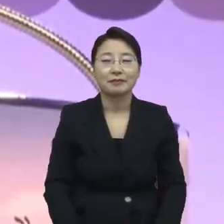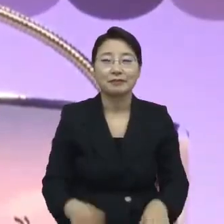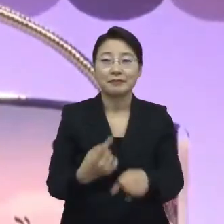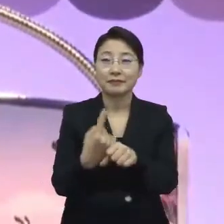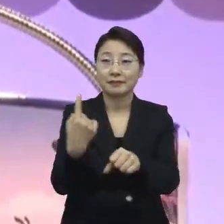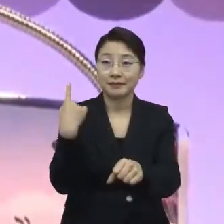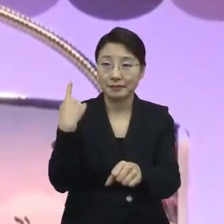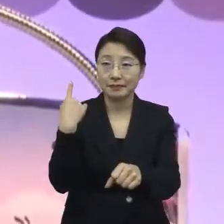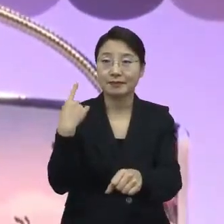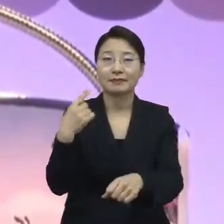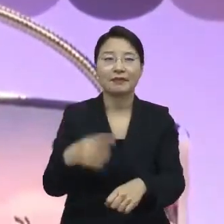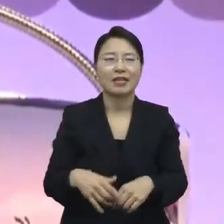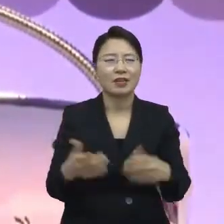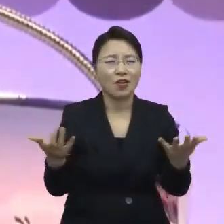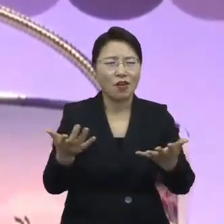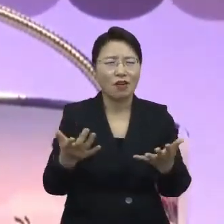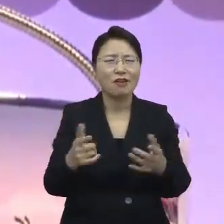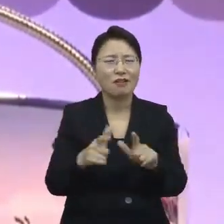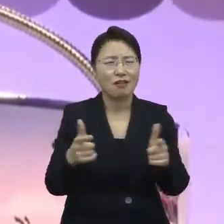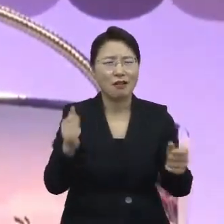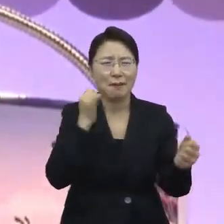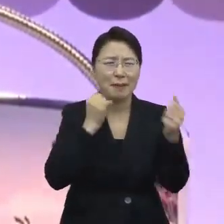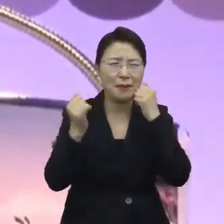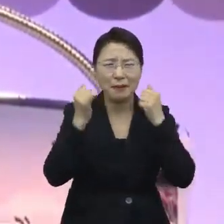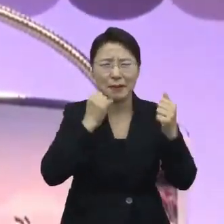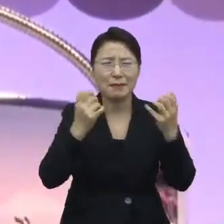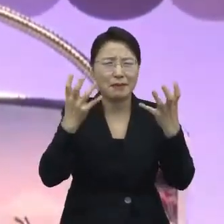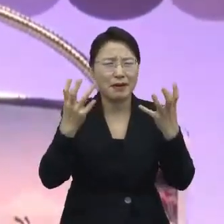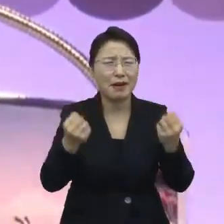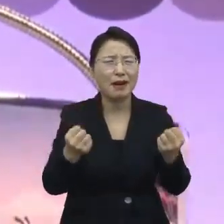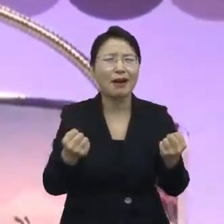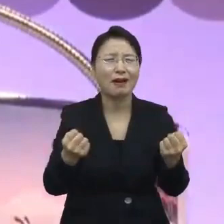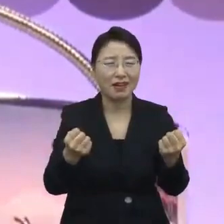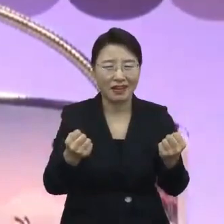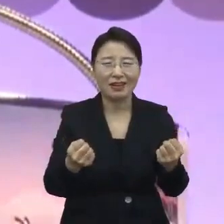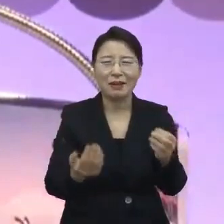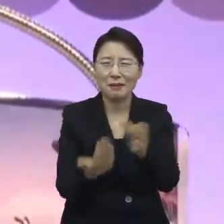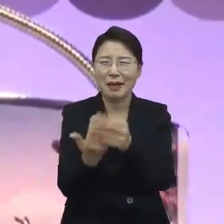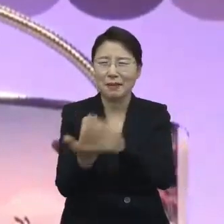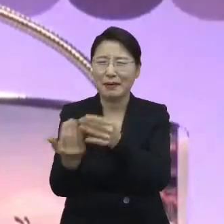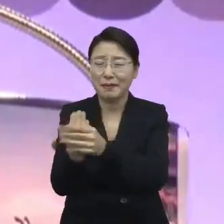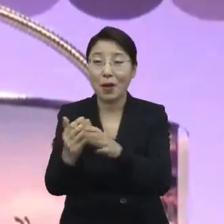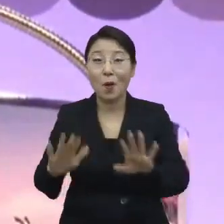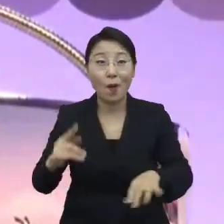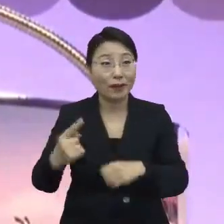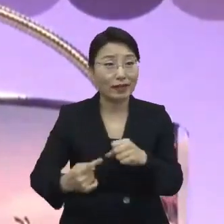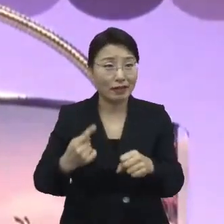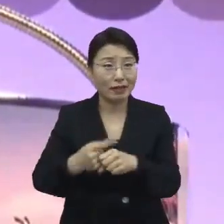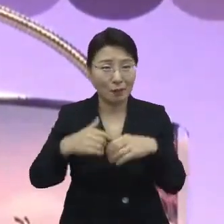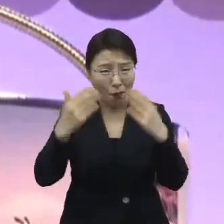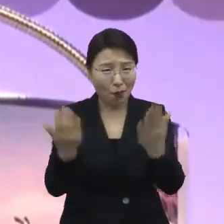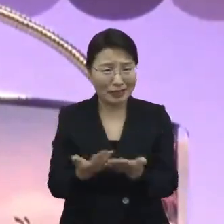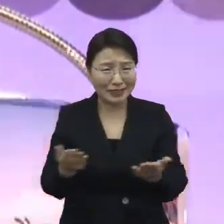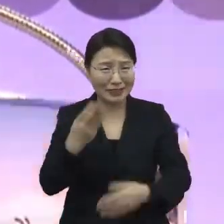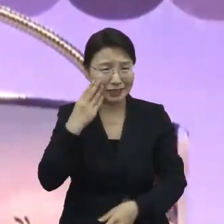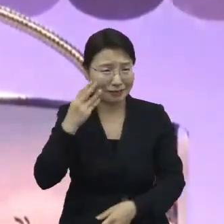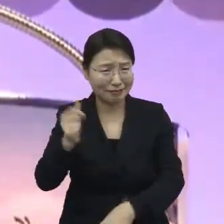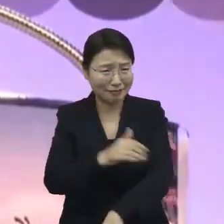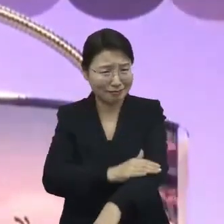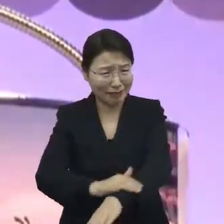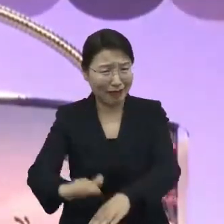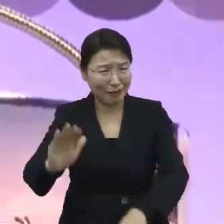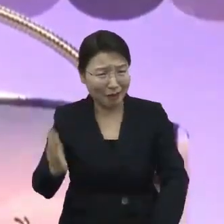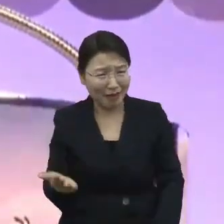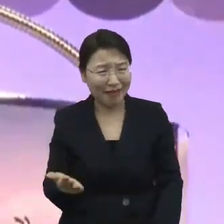지난해 다사다난했던 한 해인 것 같습니다. 올 한 해라고 모든 것이 급격히